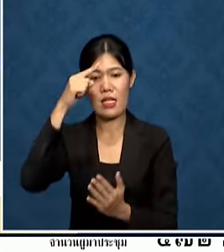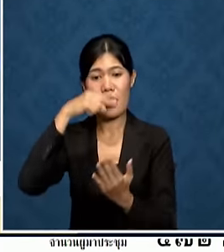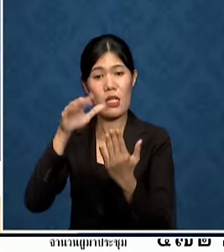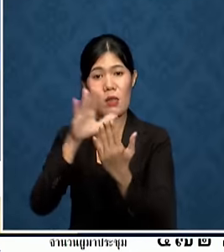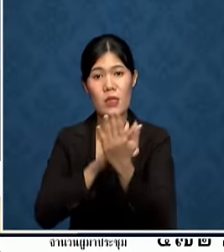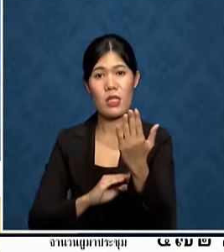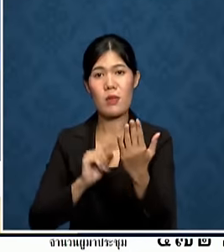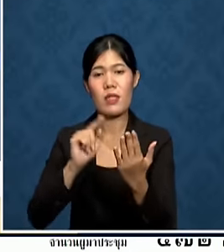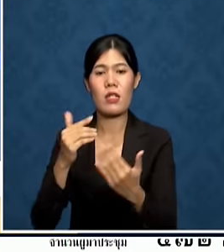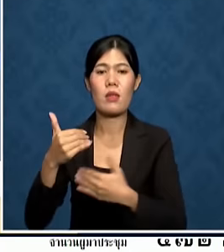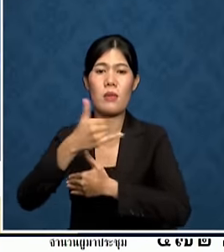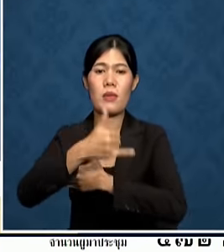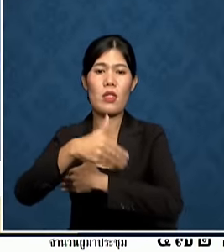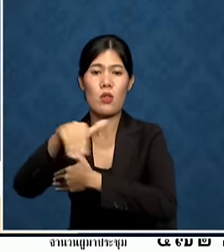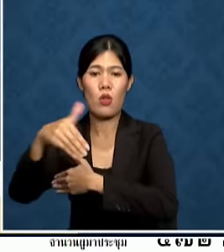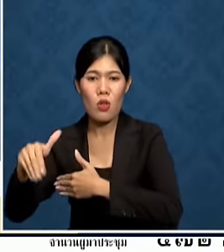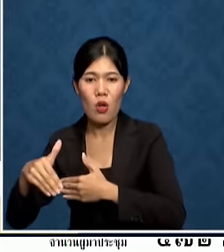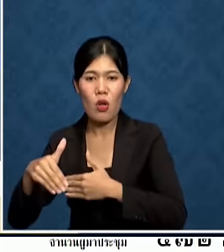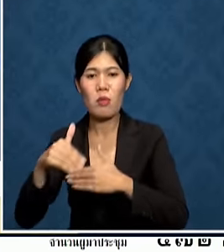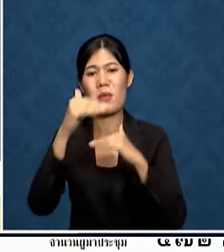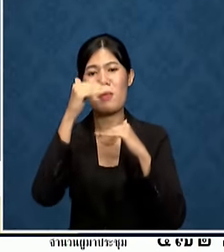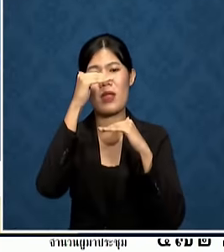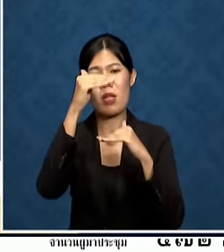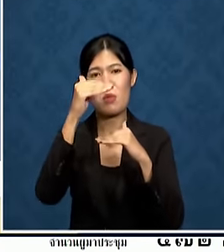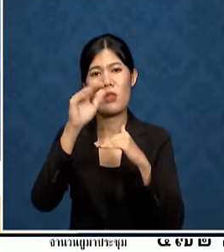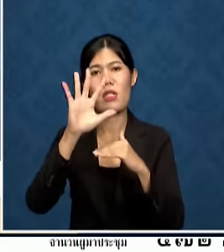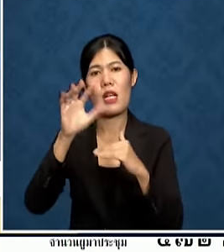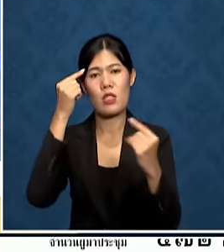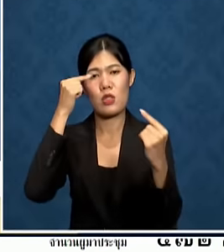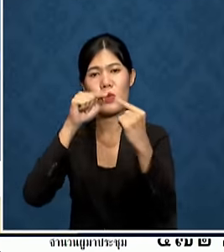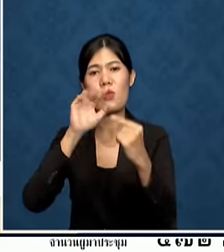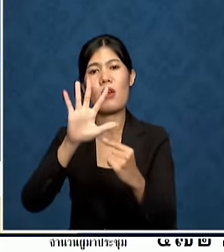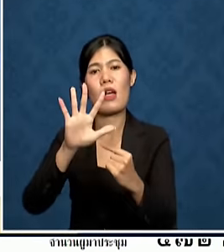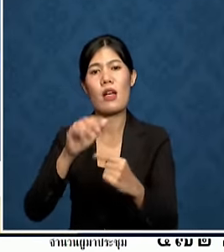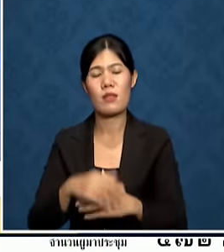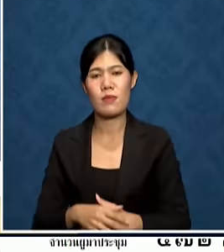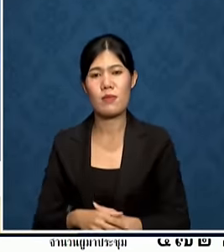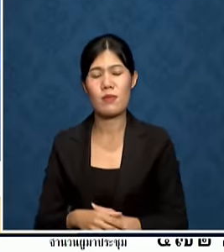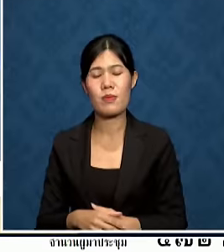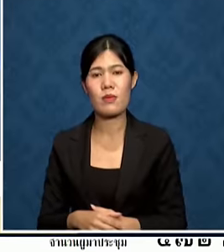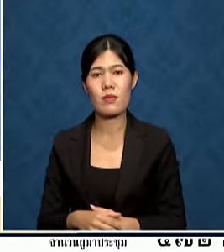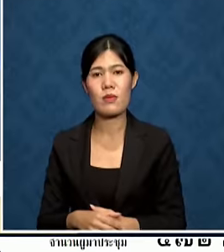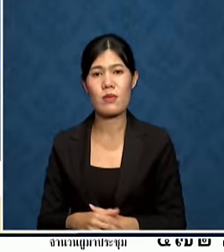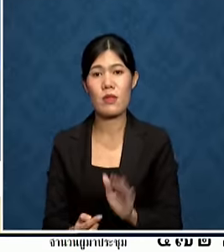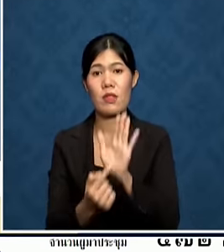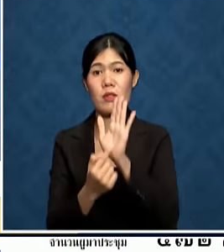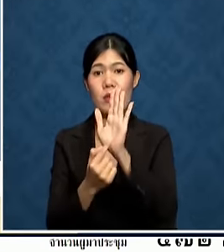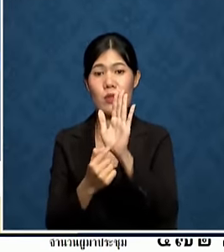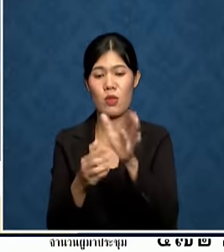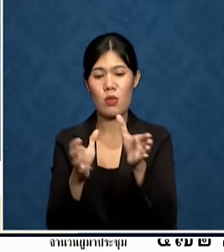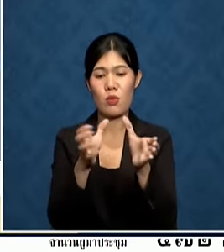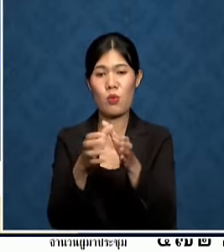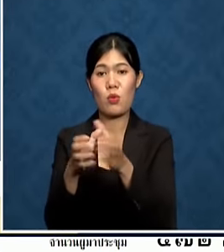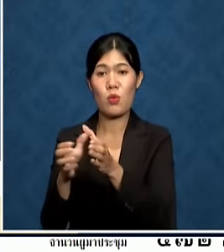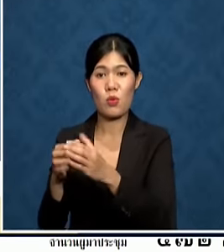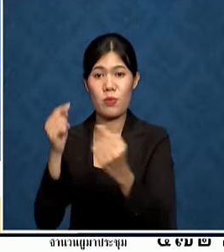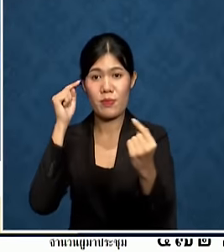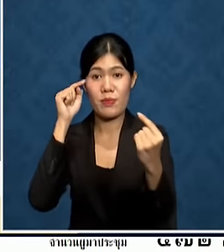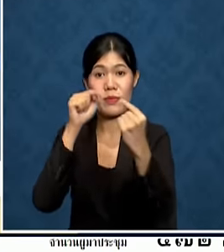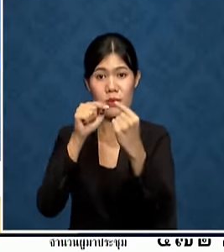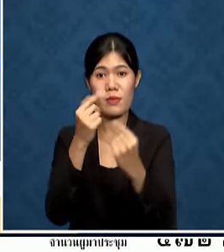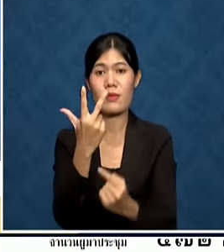น้อยกว่าเราทั้งนั้นนะครับเช่นอินโดนีเซียเขากำหนด 5เป้าหมายผมเอาตัวอย่างมาให้ดูผมขอยกตัวอย่าง 3กลุ่มเป้าหมายที่รัฐบาลชัย